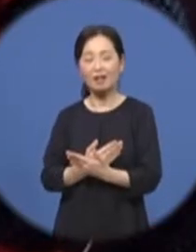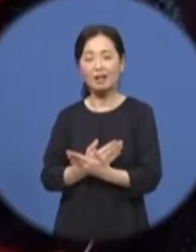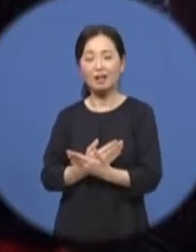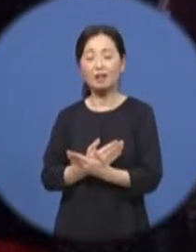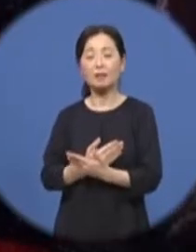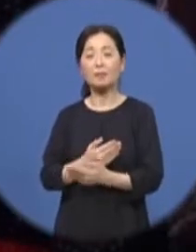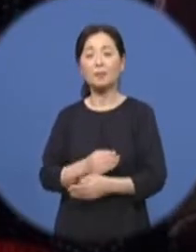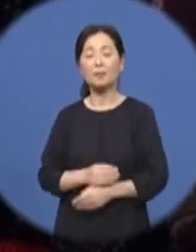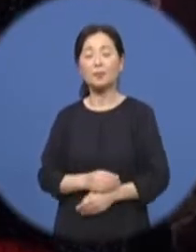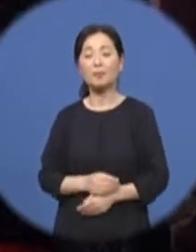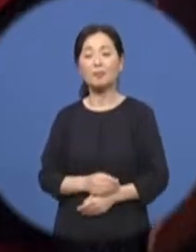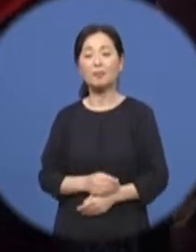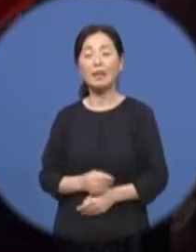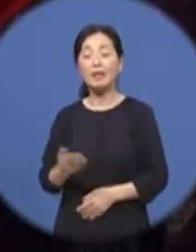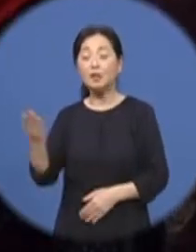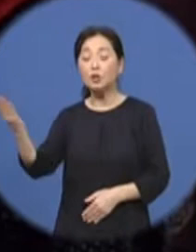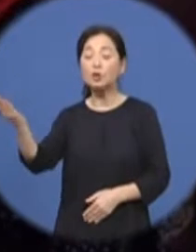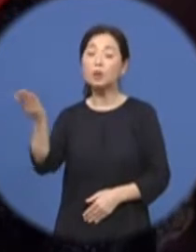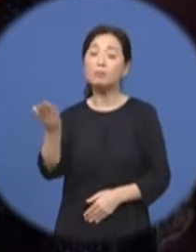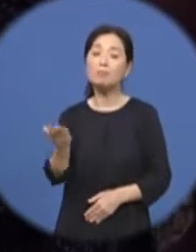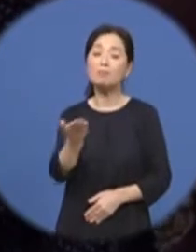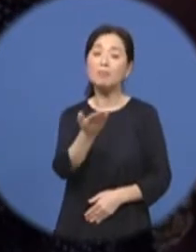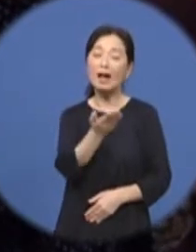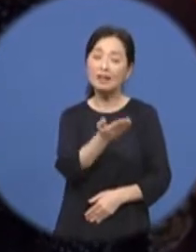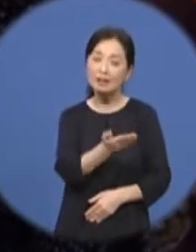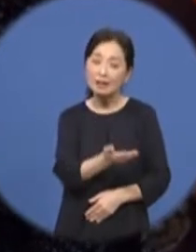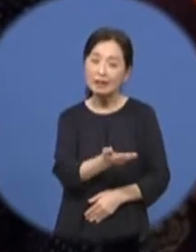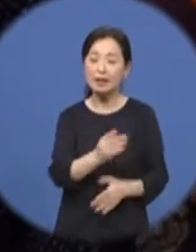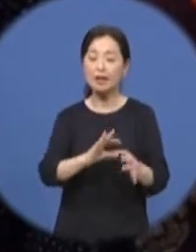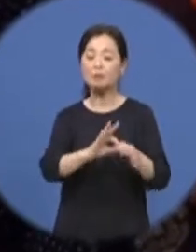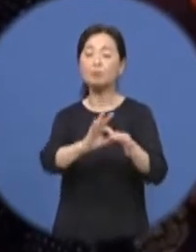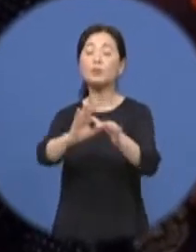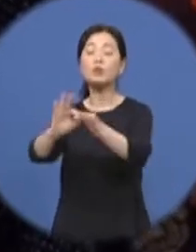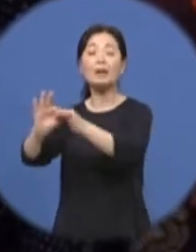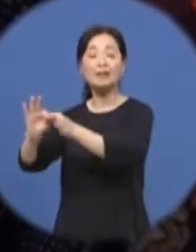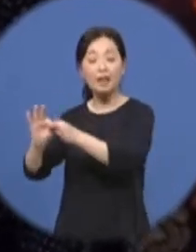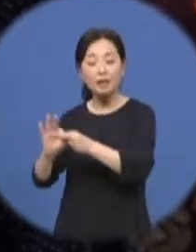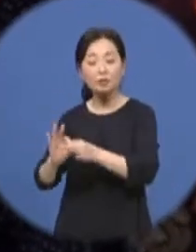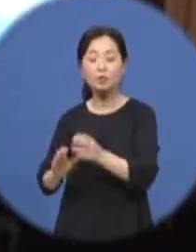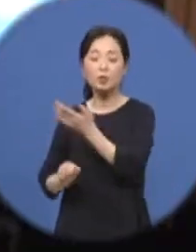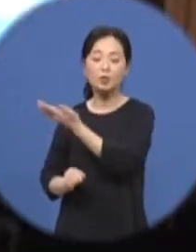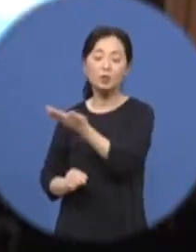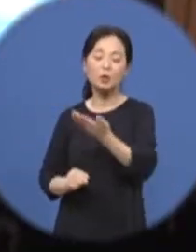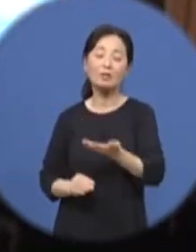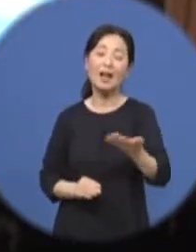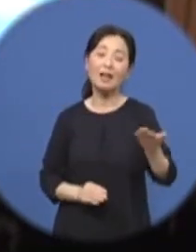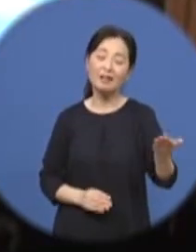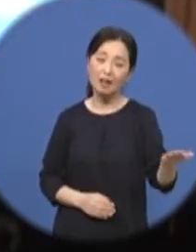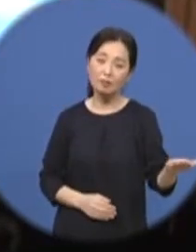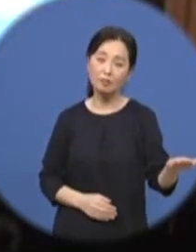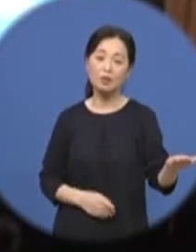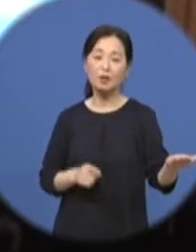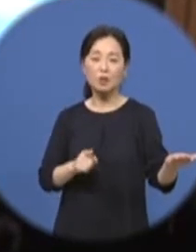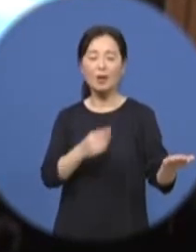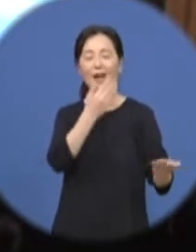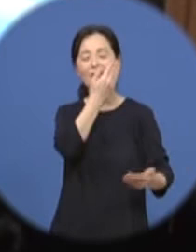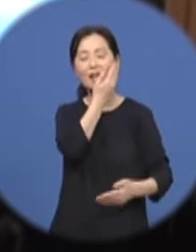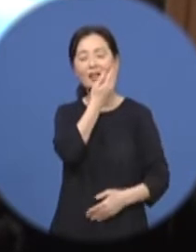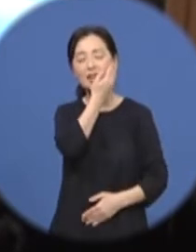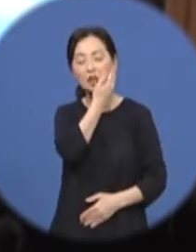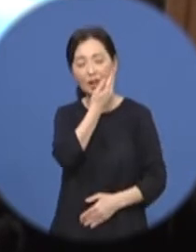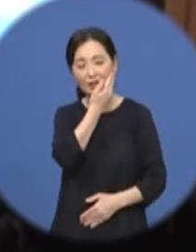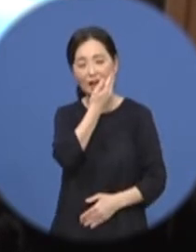ちゃんと順番に結ばれていくこと伝えていくこと本当に大切なことだな